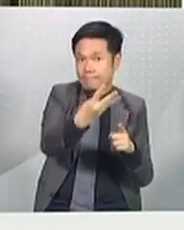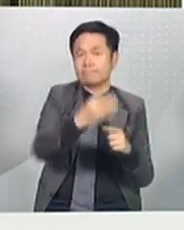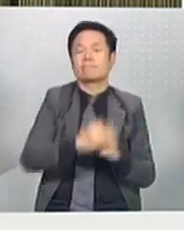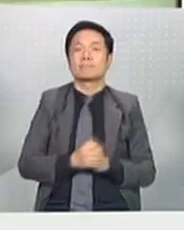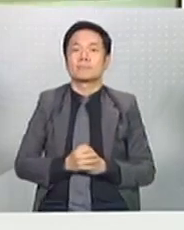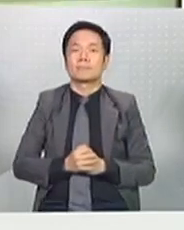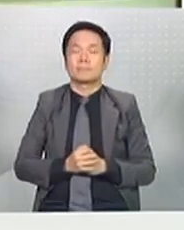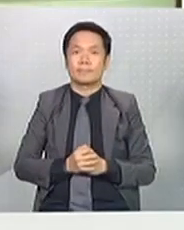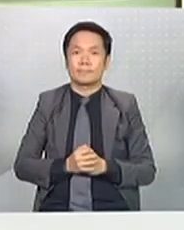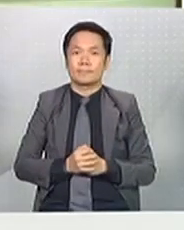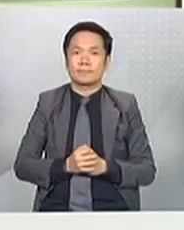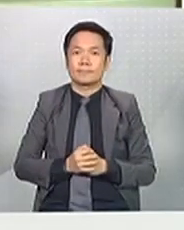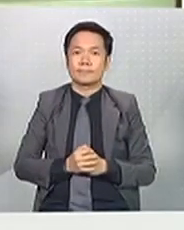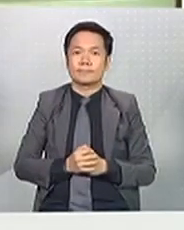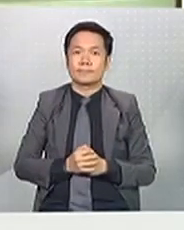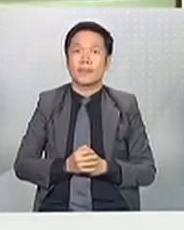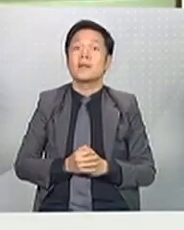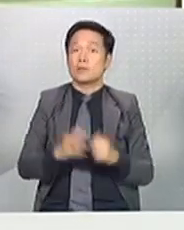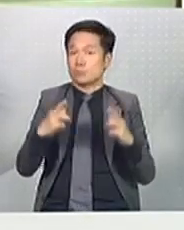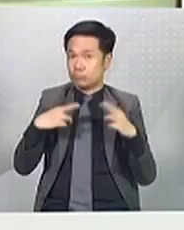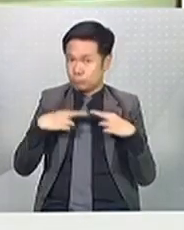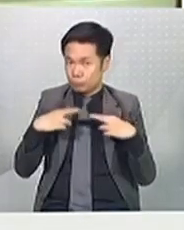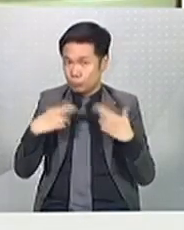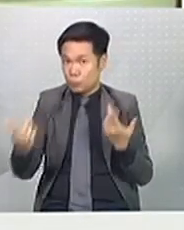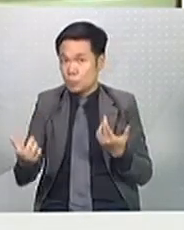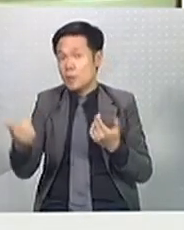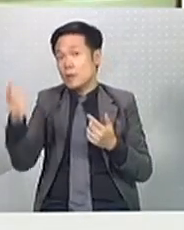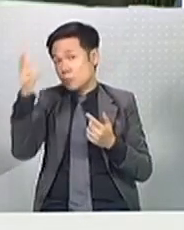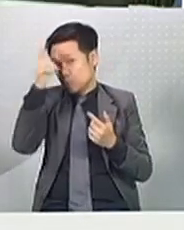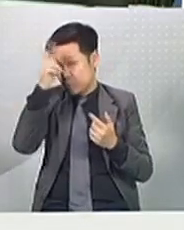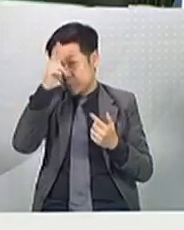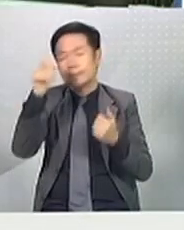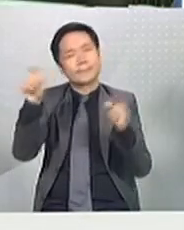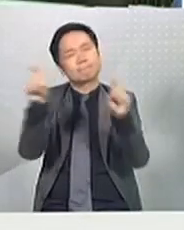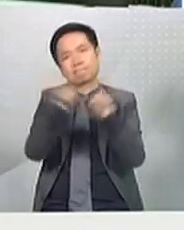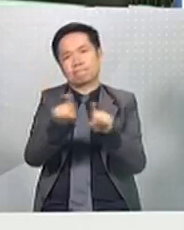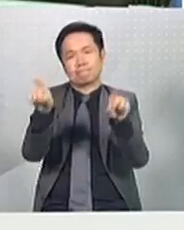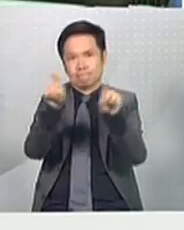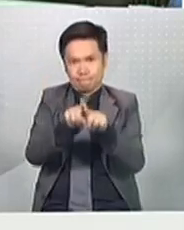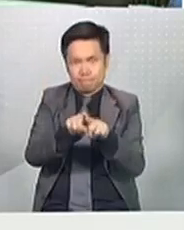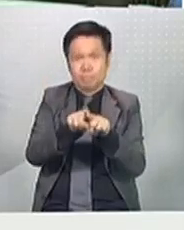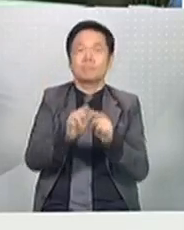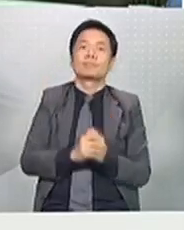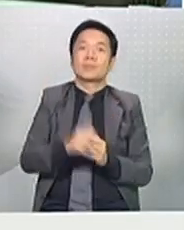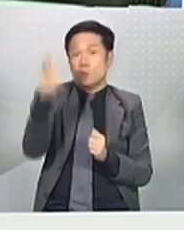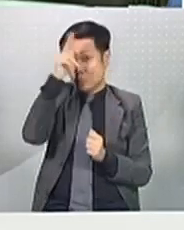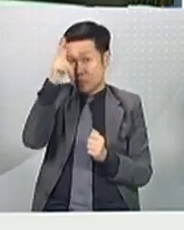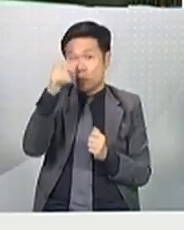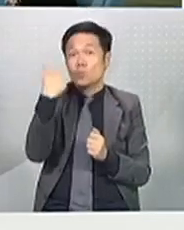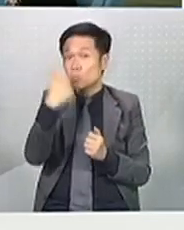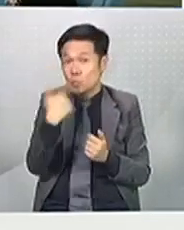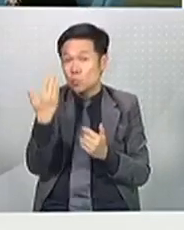2020. Sumbangan pesara kerajaan juga tidak dilupakan. Dengan ini, kerajaan akan menyalurkan